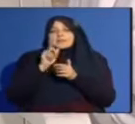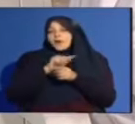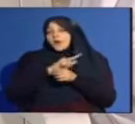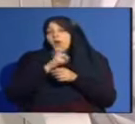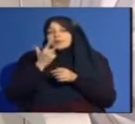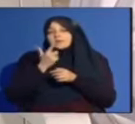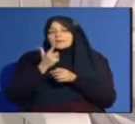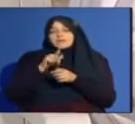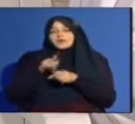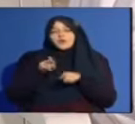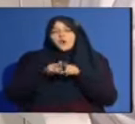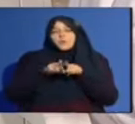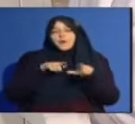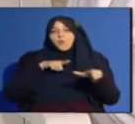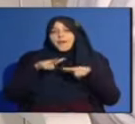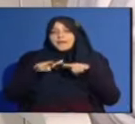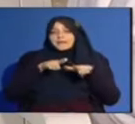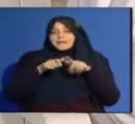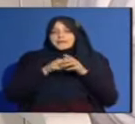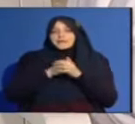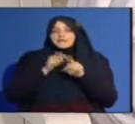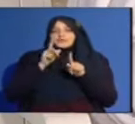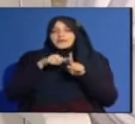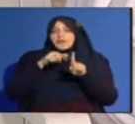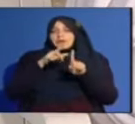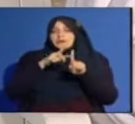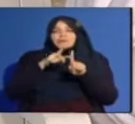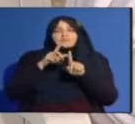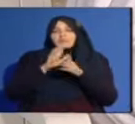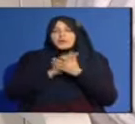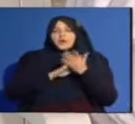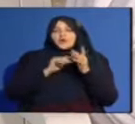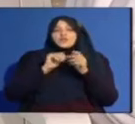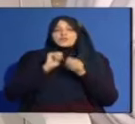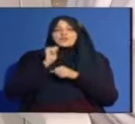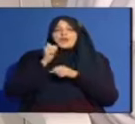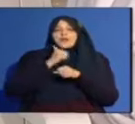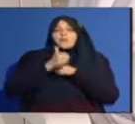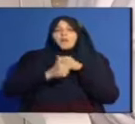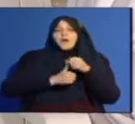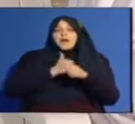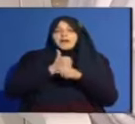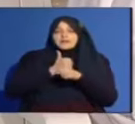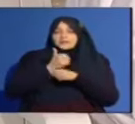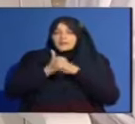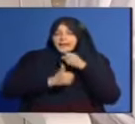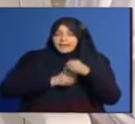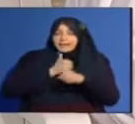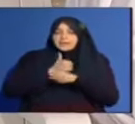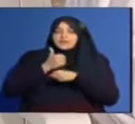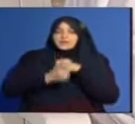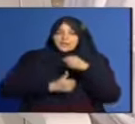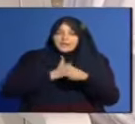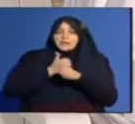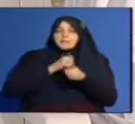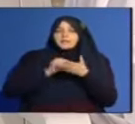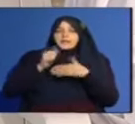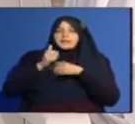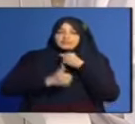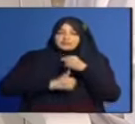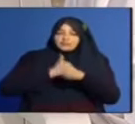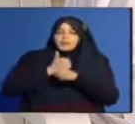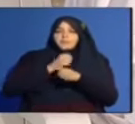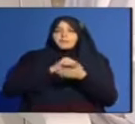اللي يكري كل سنة لازم يدفع الكراء لوكاسيون يدفع.